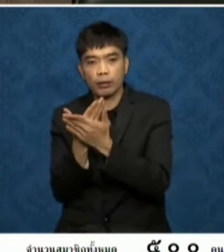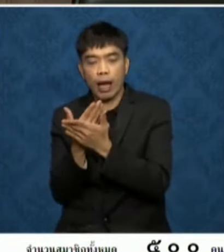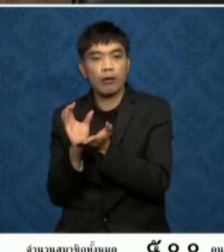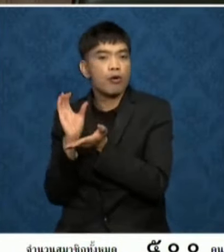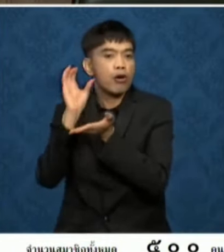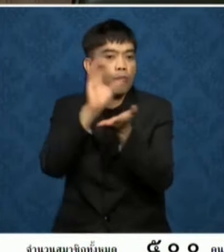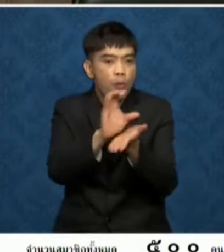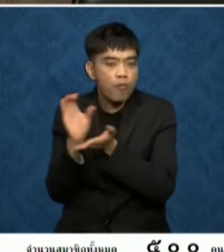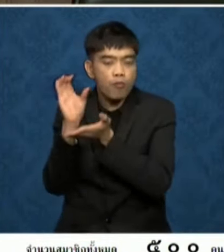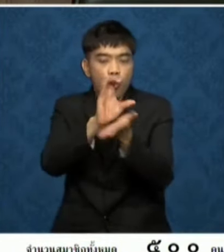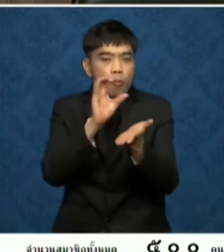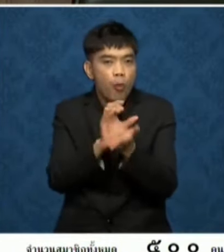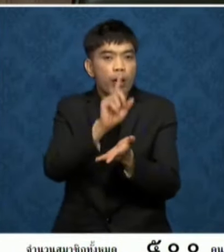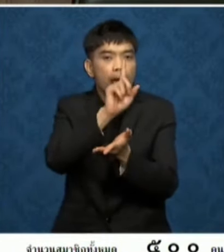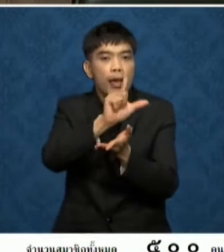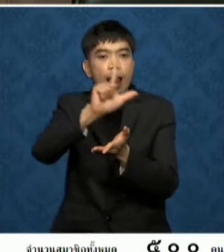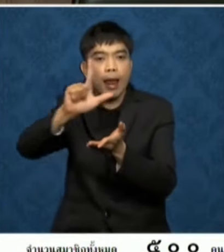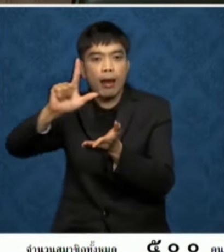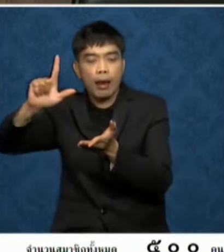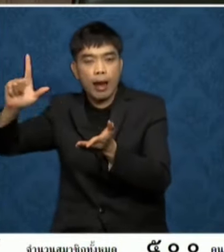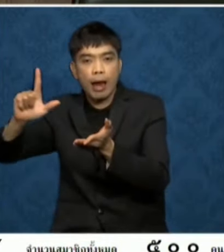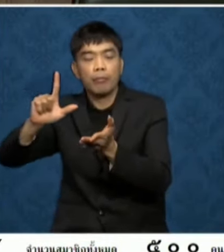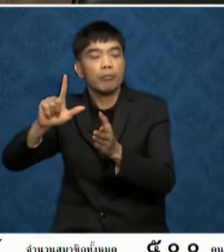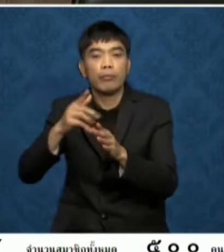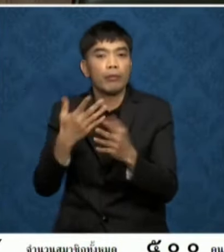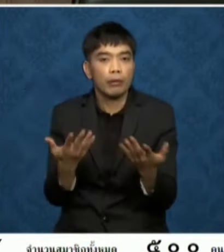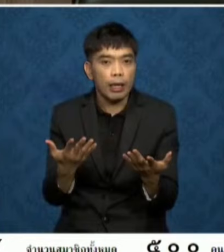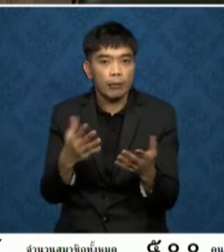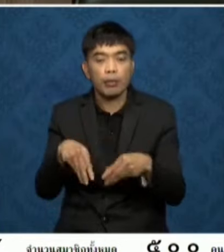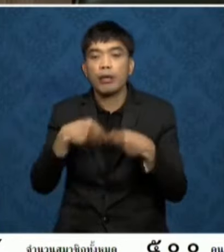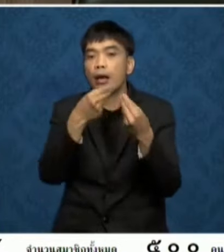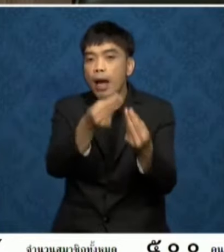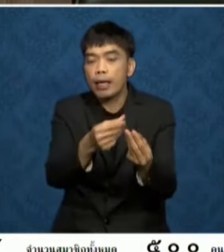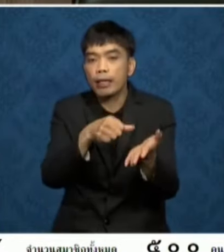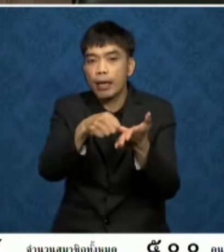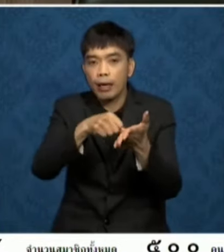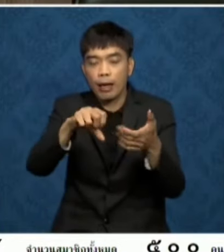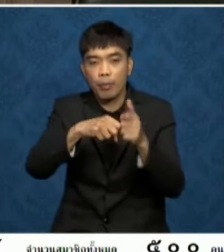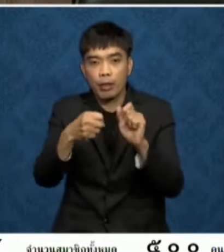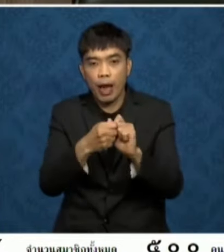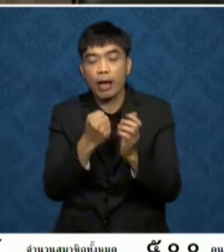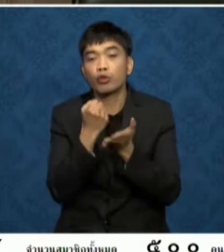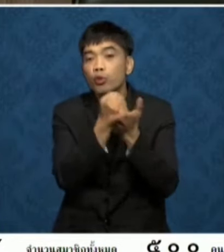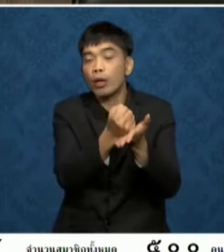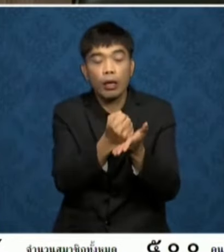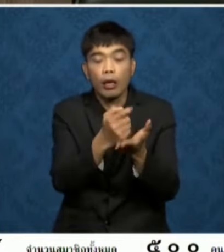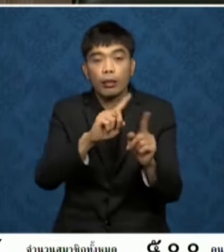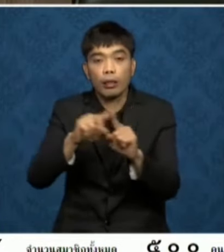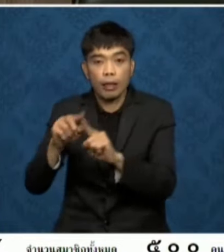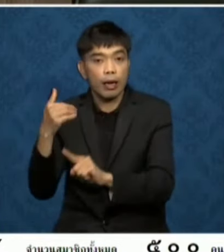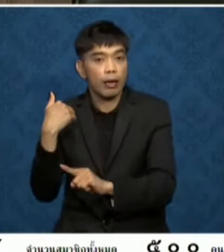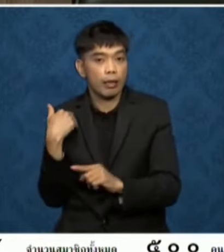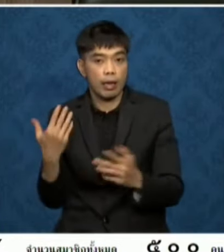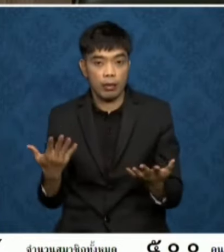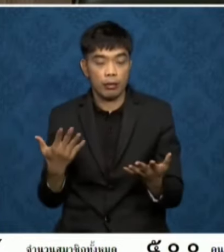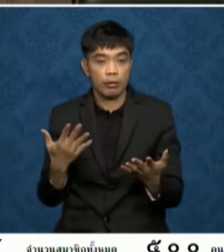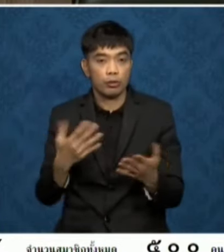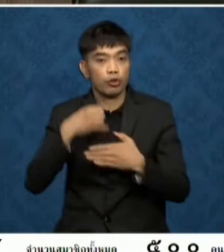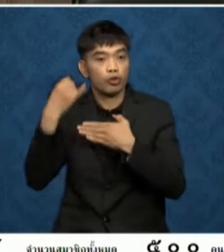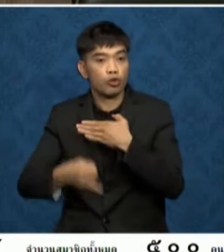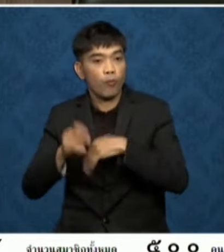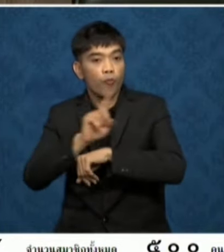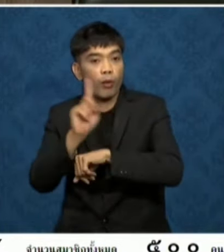ซิไดซ์หรือว่าชดเชยผลผลิตทางการเกษตรแก้ปัญหาที่ปลายทางนี้ผมได้คุยกับท่านผู้รู้หลายท่านซึ่งจริ